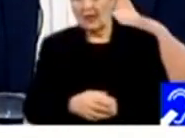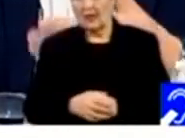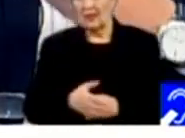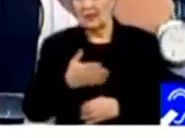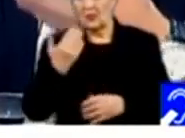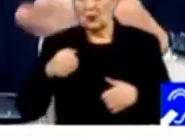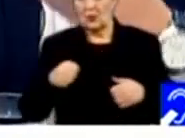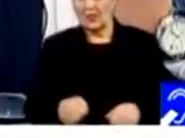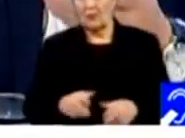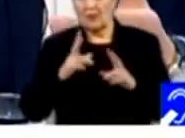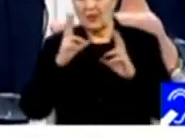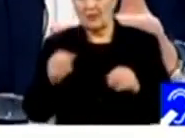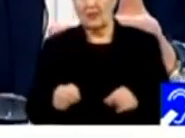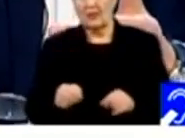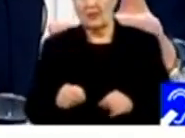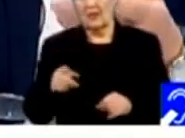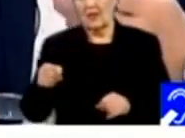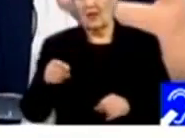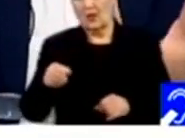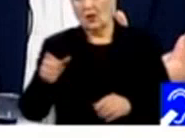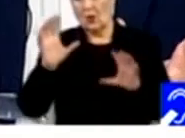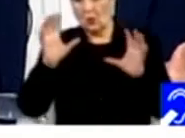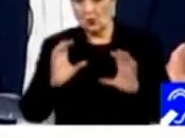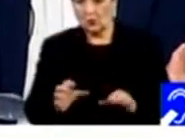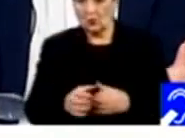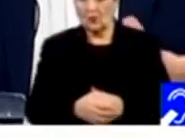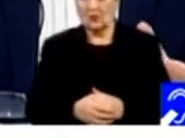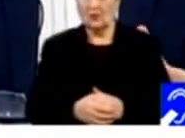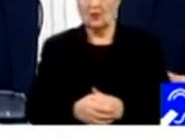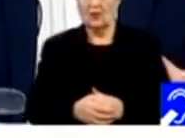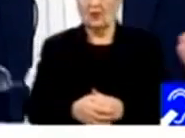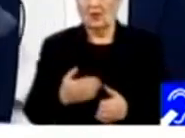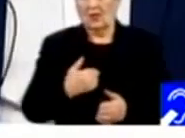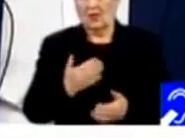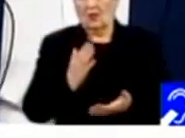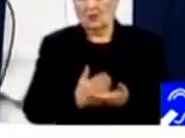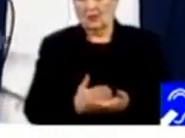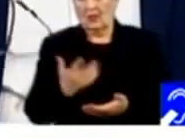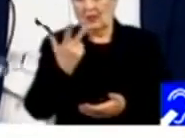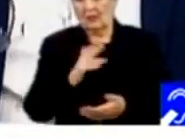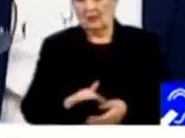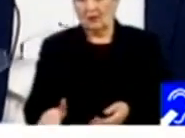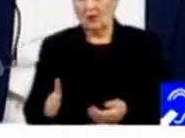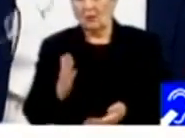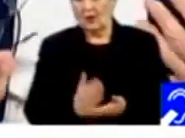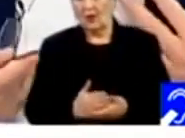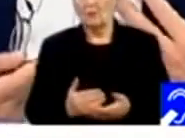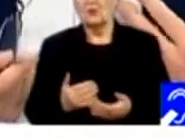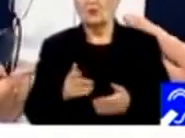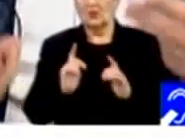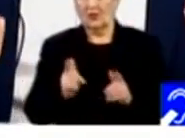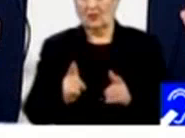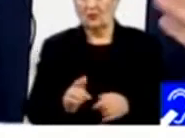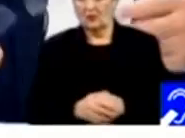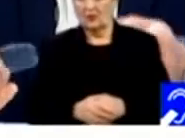este un drept garantat de Constituție. Eu am modelul meu de viață. Eu sunt familist, eu am 3 copii, respect